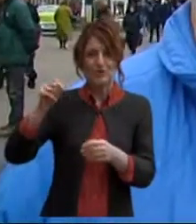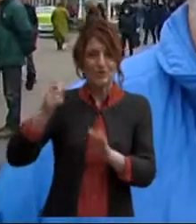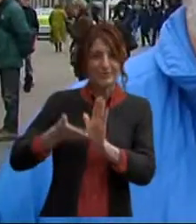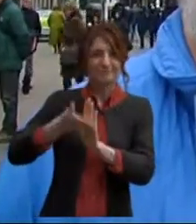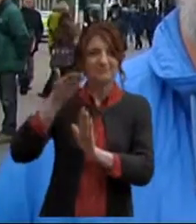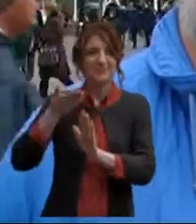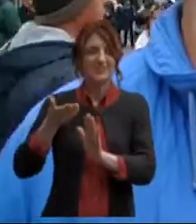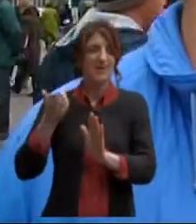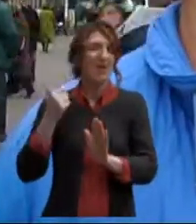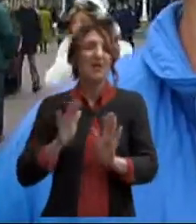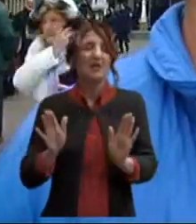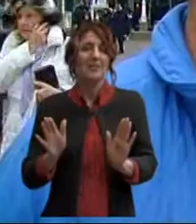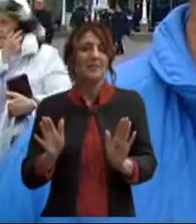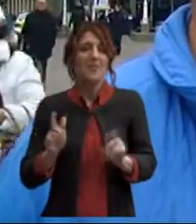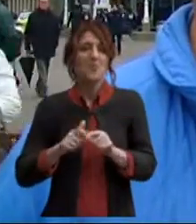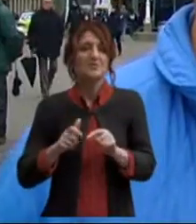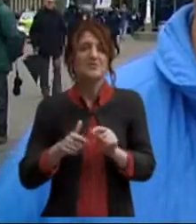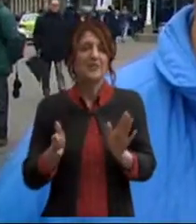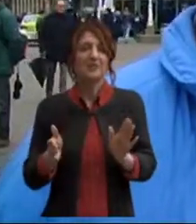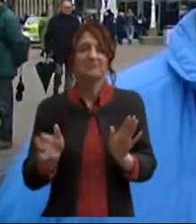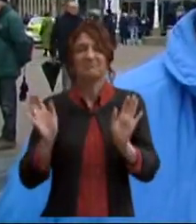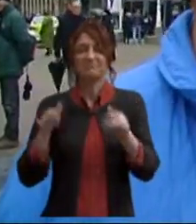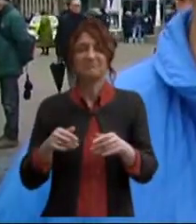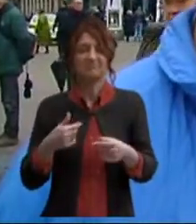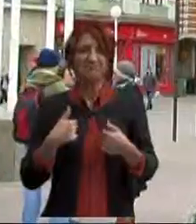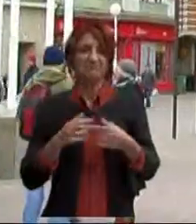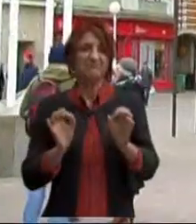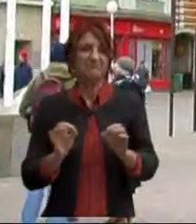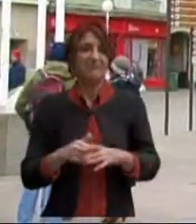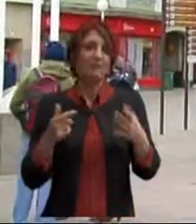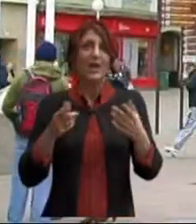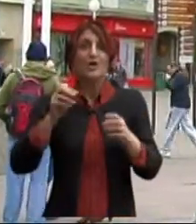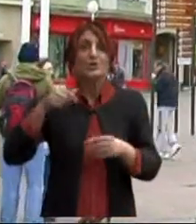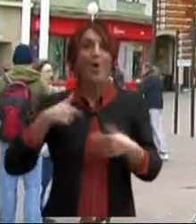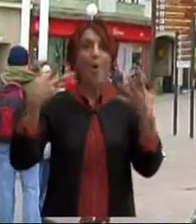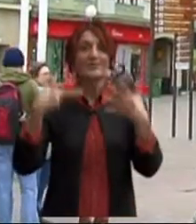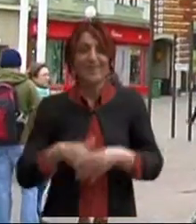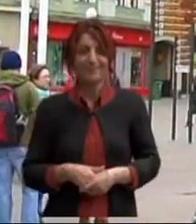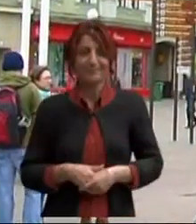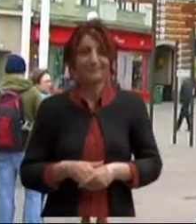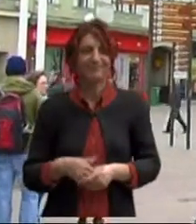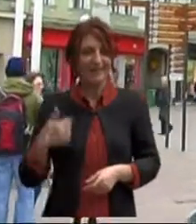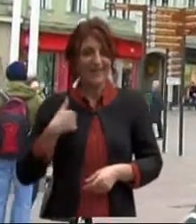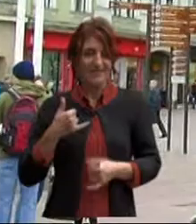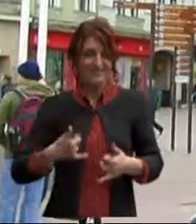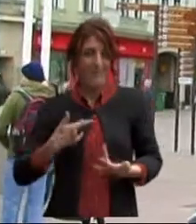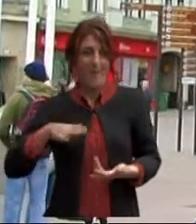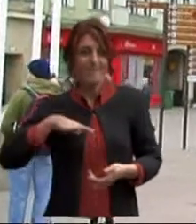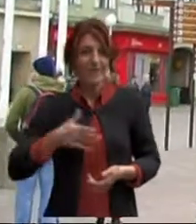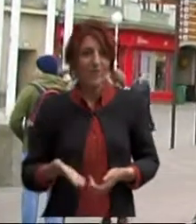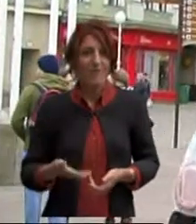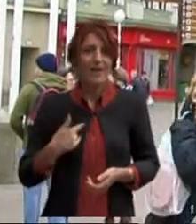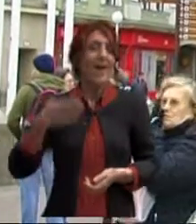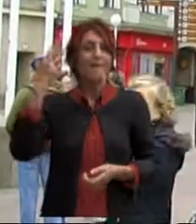toliko praktično zanemarivo, nekakvih 8. Ja sam penzioner, inače sam prije